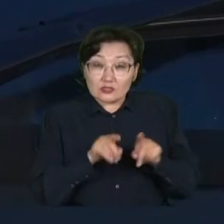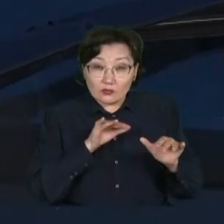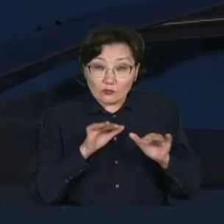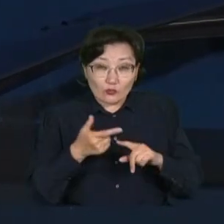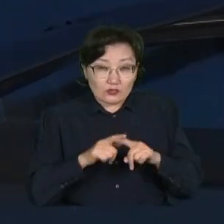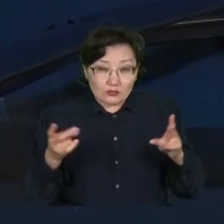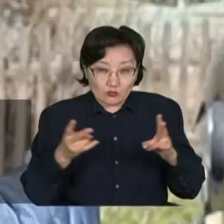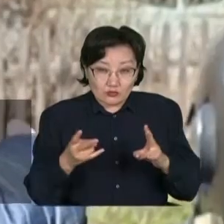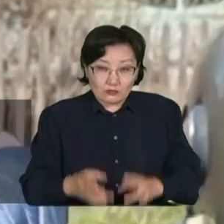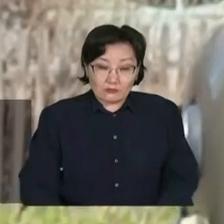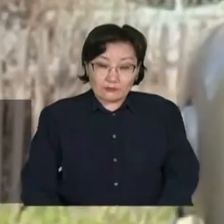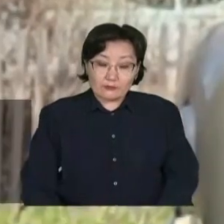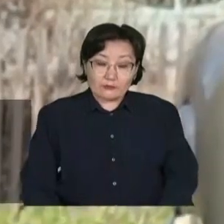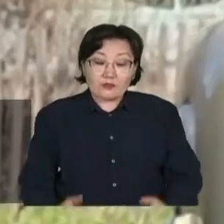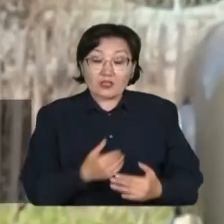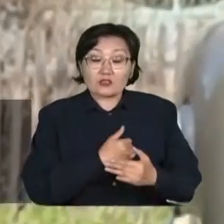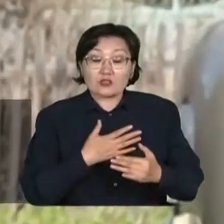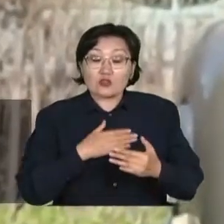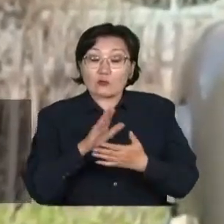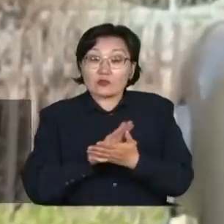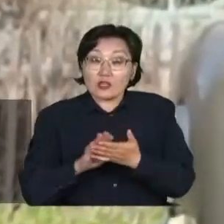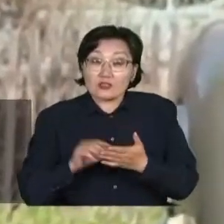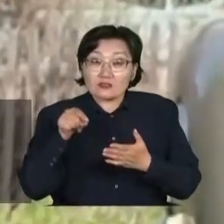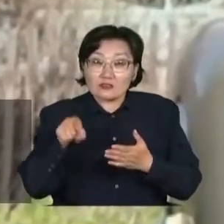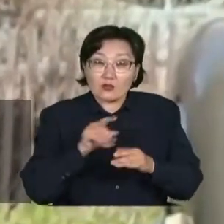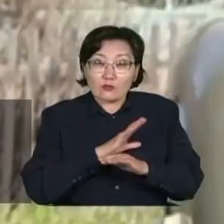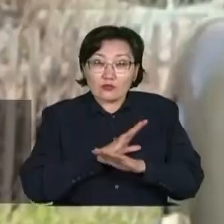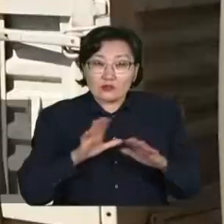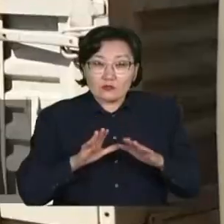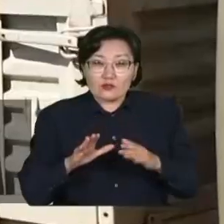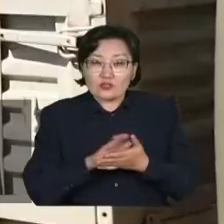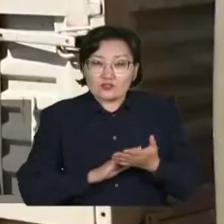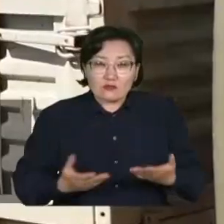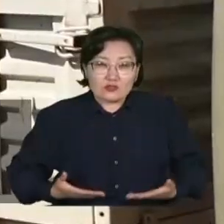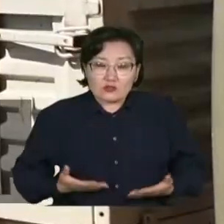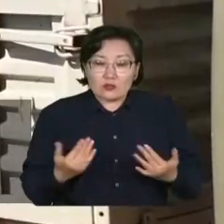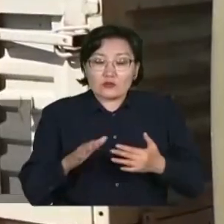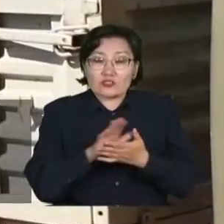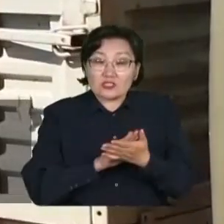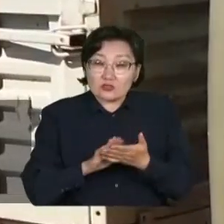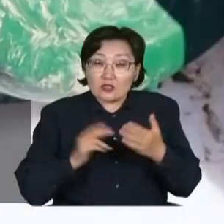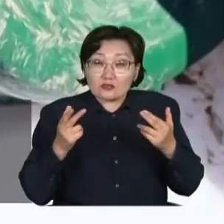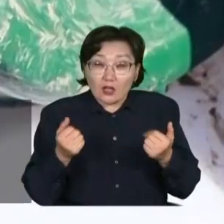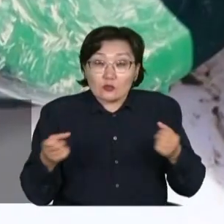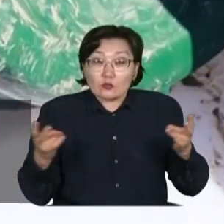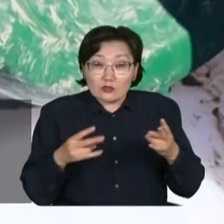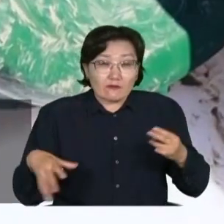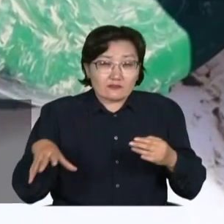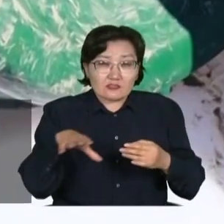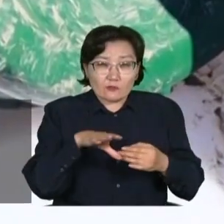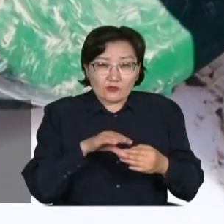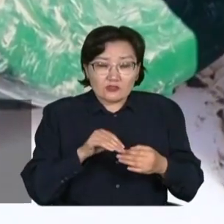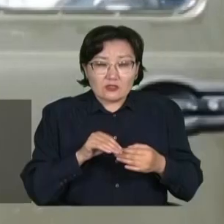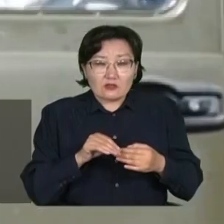крайне необходимы. Хотим, чтобы нам обработали. Там нету ничего живого у нас. Ну, дезинфекция, конечно, нужна. Всякие вот